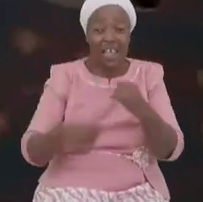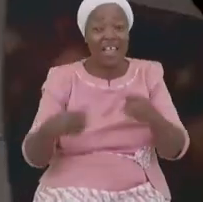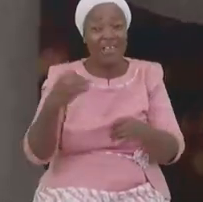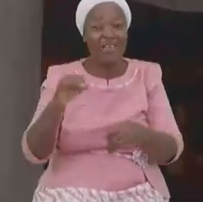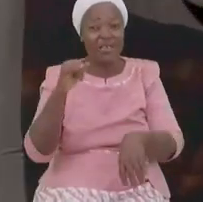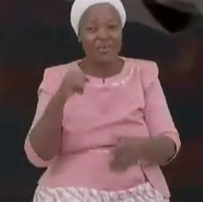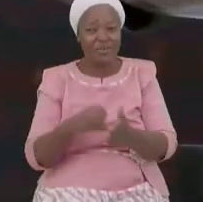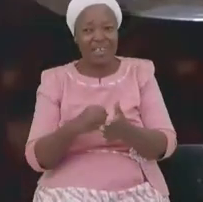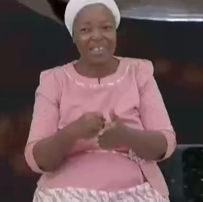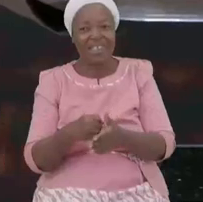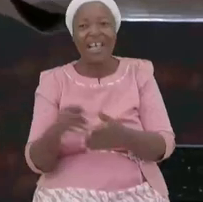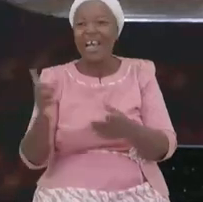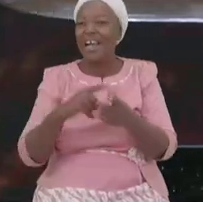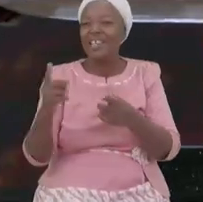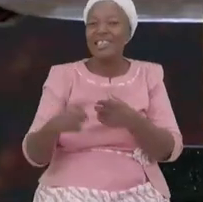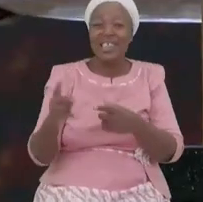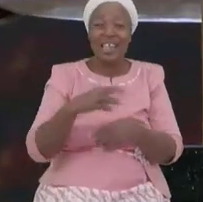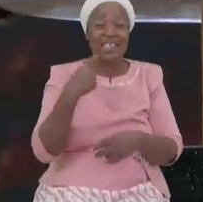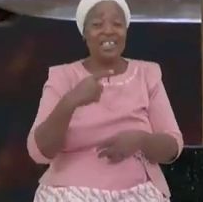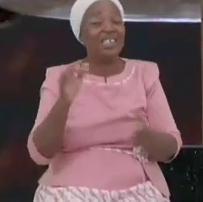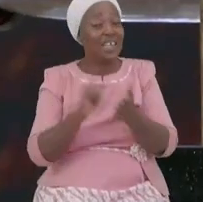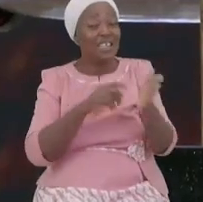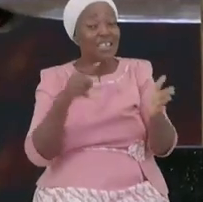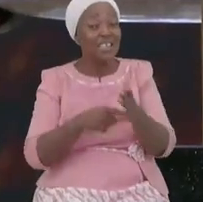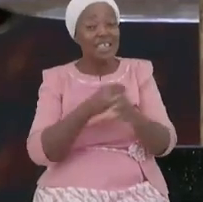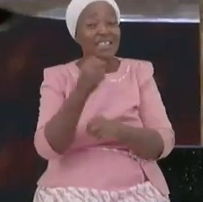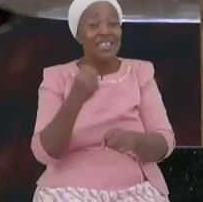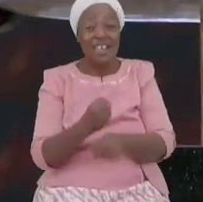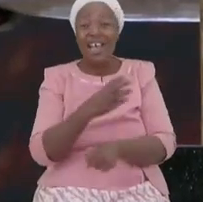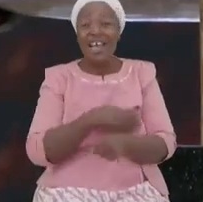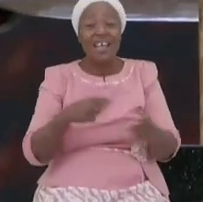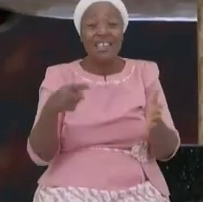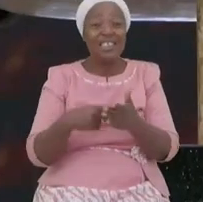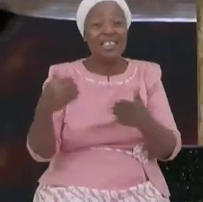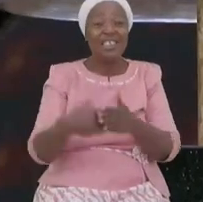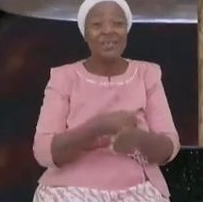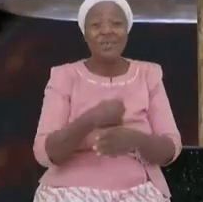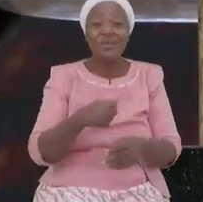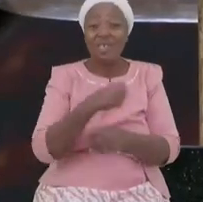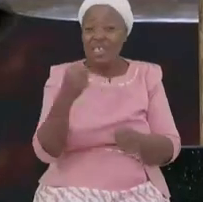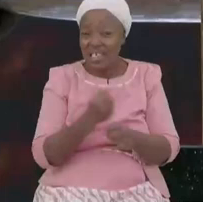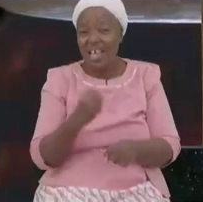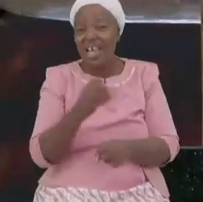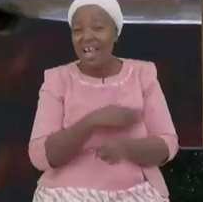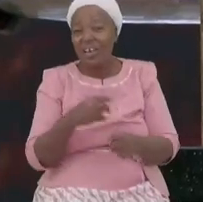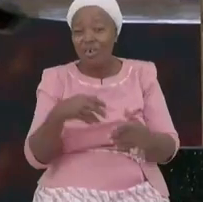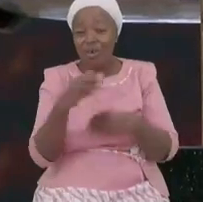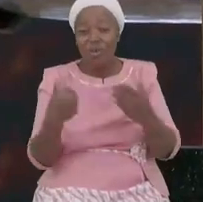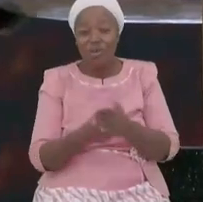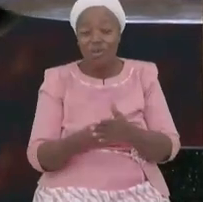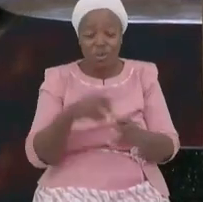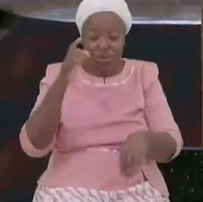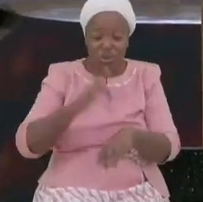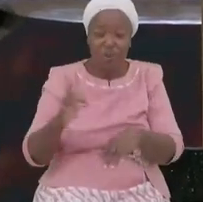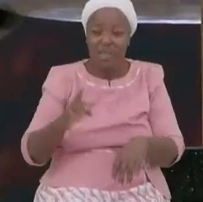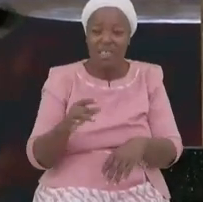que cette année et ce mois de janvier, tous ces esprits qui vous tourmentent, les puissances de